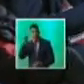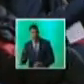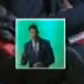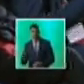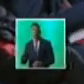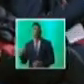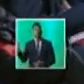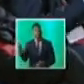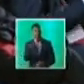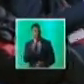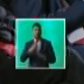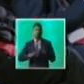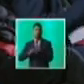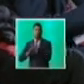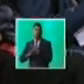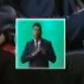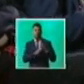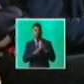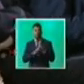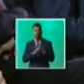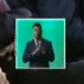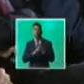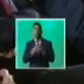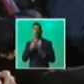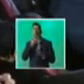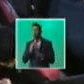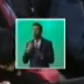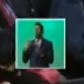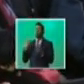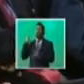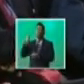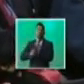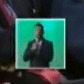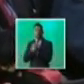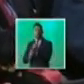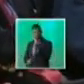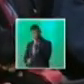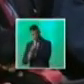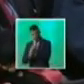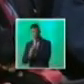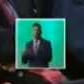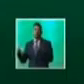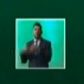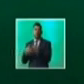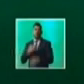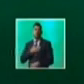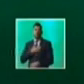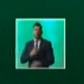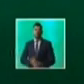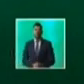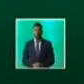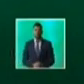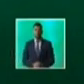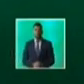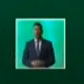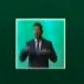ψηφίζουν είναι άλλη η εκτελεστική εξουσία. Η εκτελεστική εξουσία προκύπτει από τις δυνάμεις τις οποίες θα βγουν στο κοινοβούλιο και από εκεί